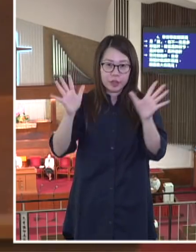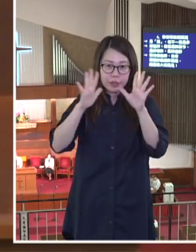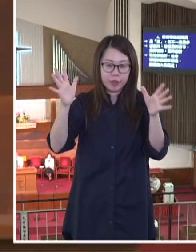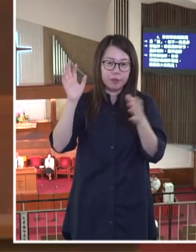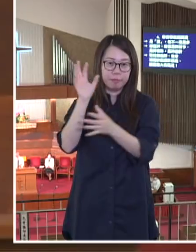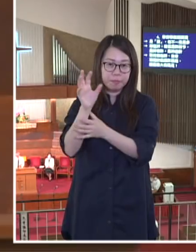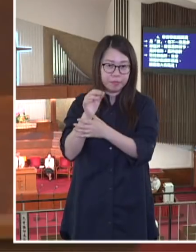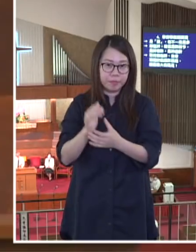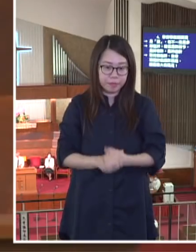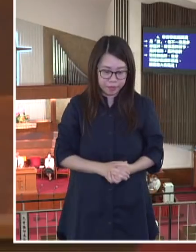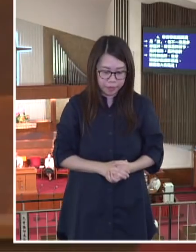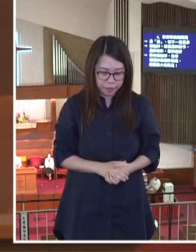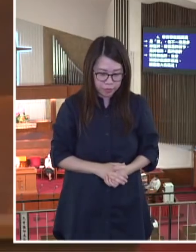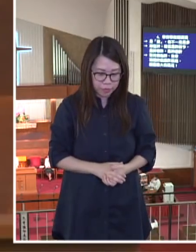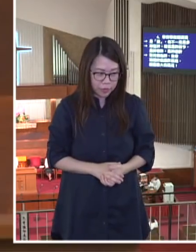烦。